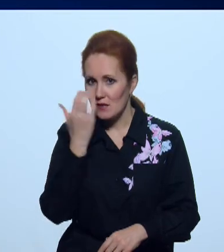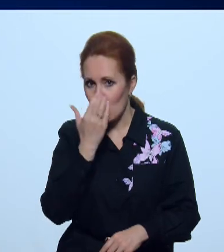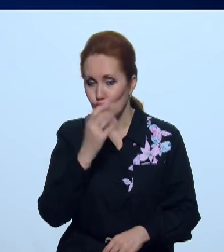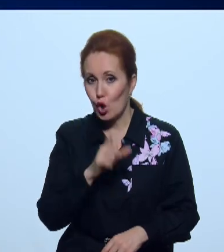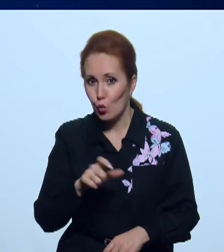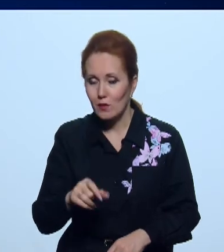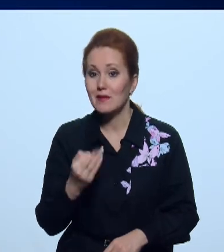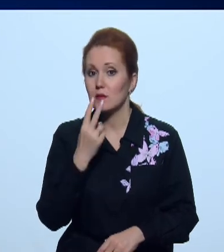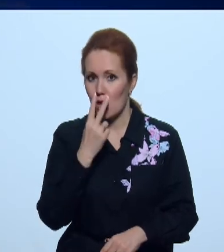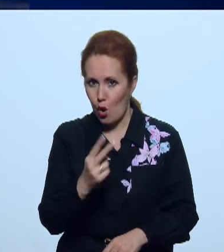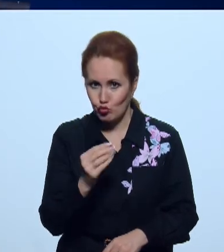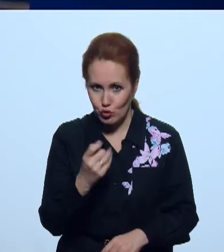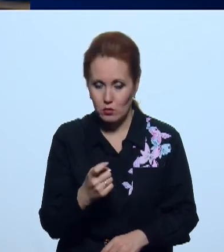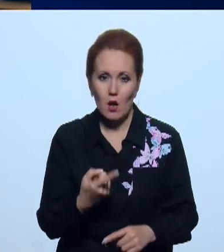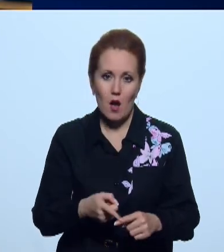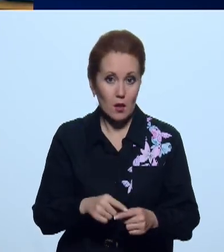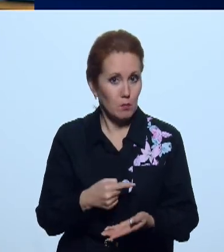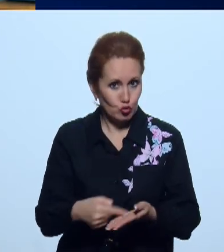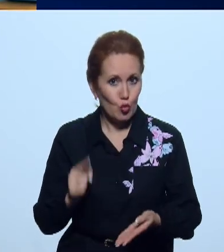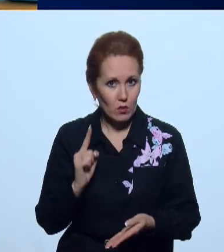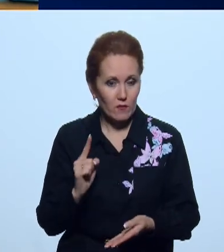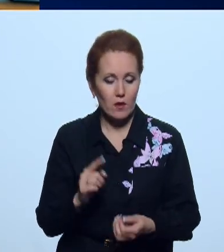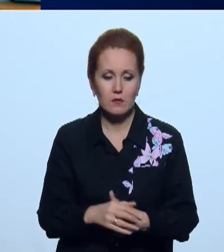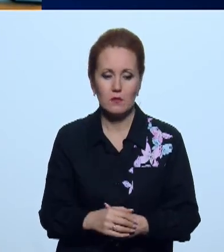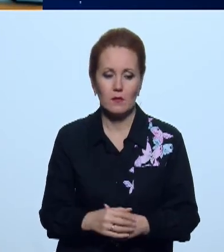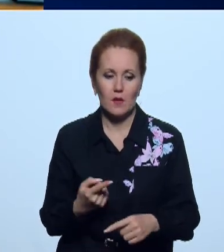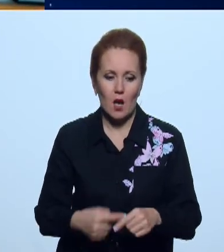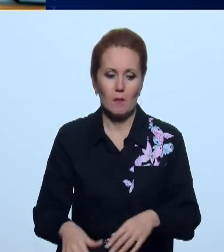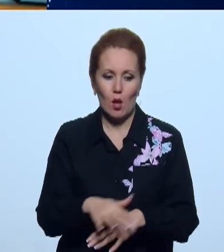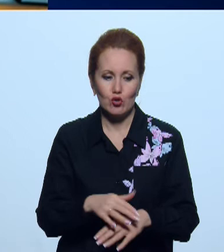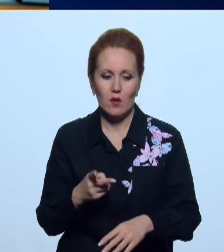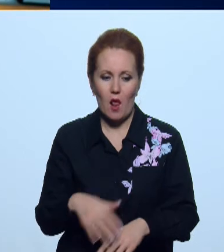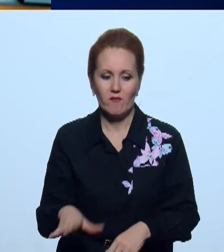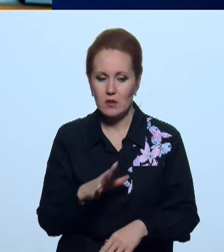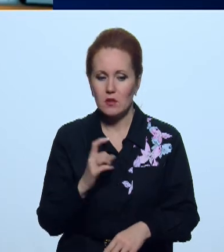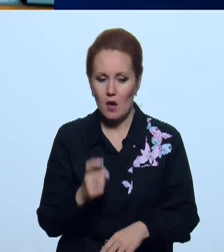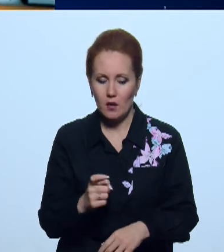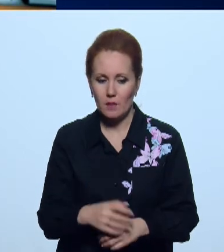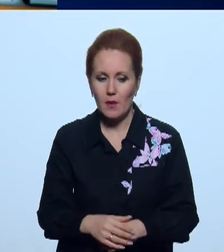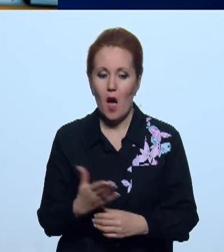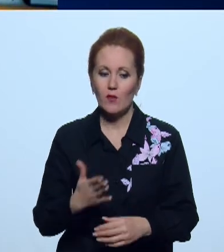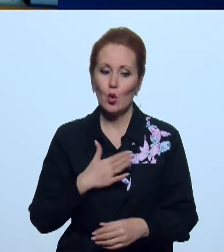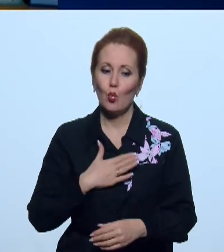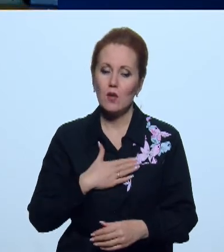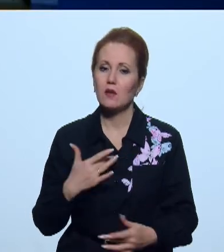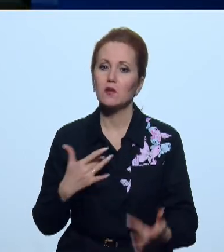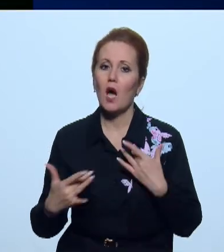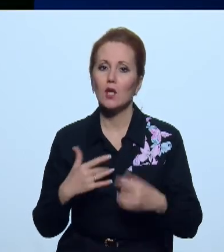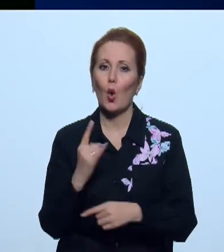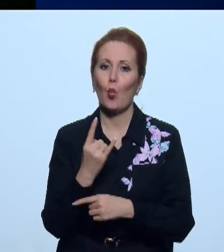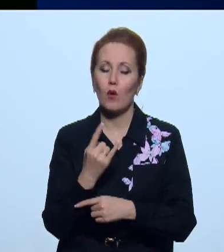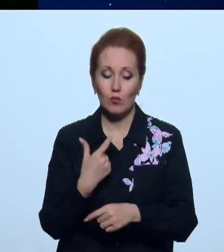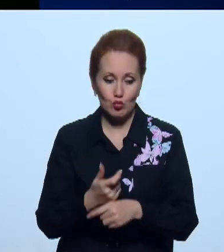незрячих и зрячих. Это подчеркивается, то есть это такая площадка для всех. А вот у нас театр кукол. Я